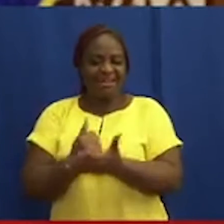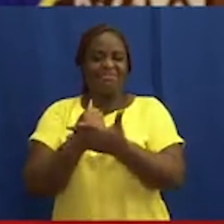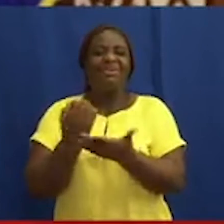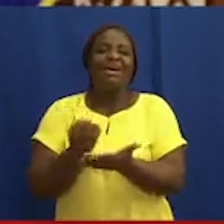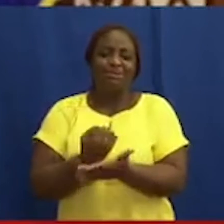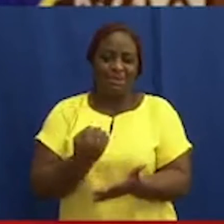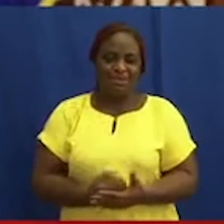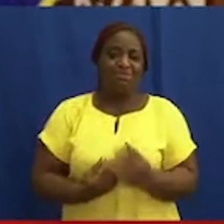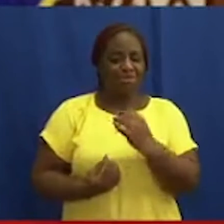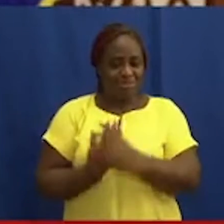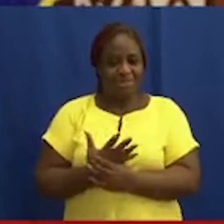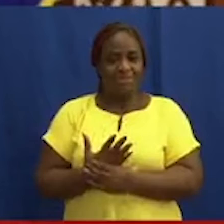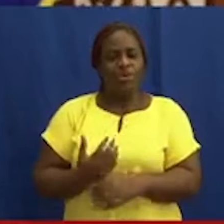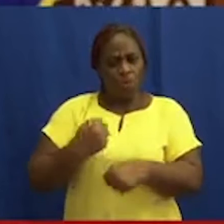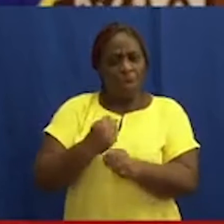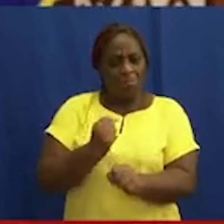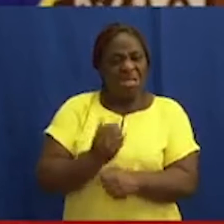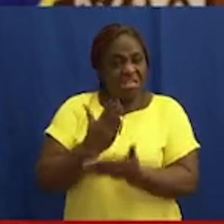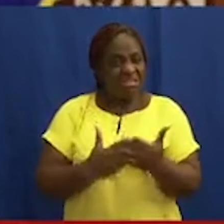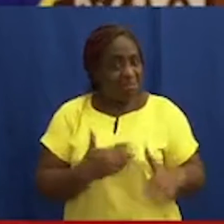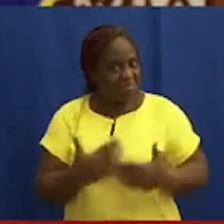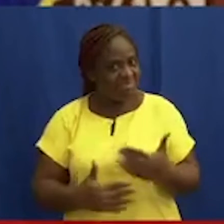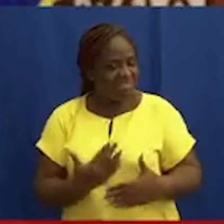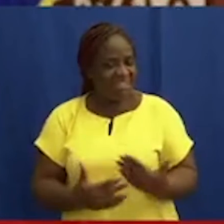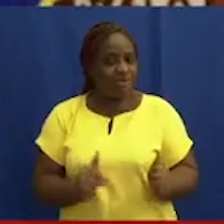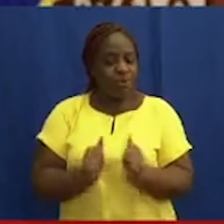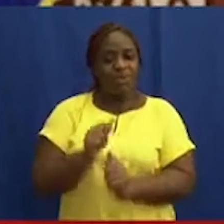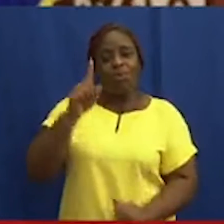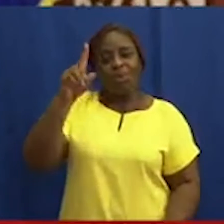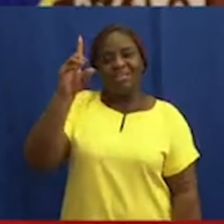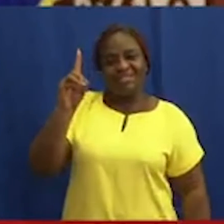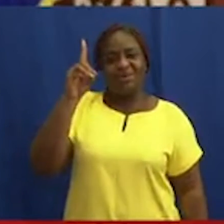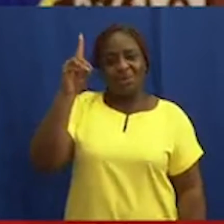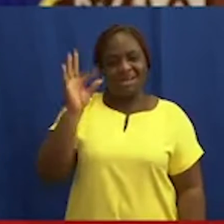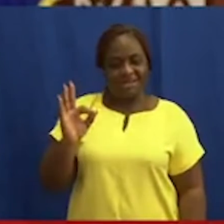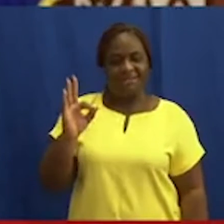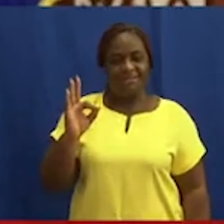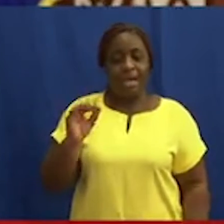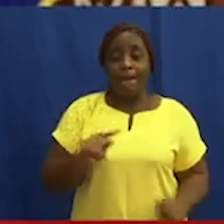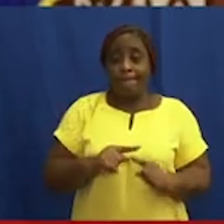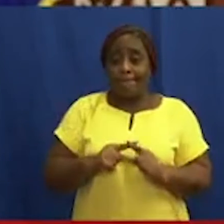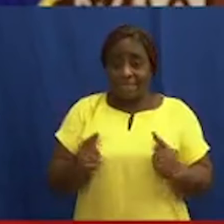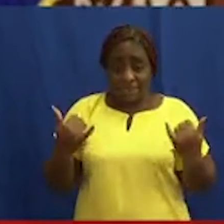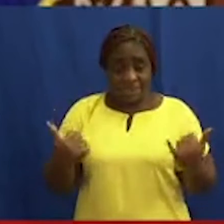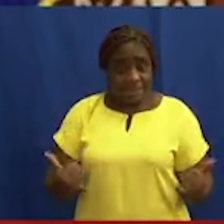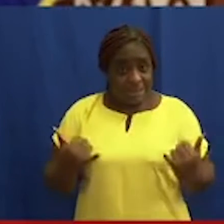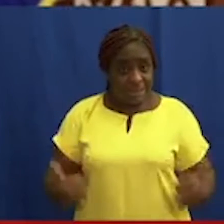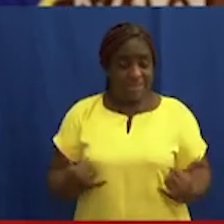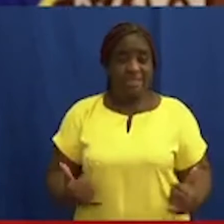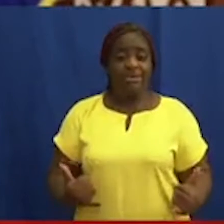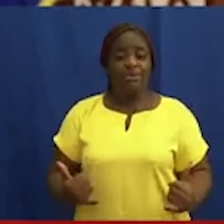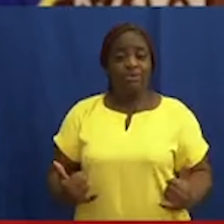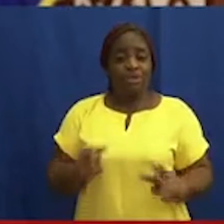a yanzu haka yake cikin wani hali daban, inda kuma hakan zai taimaka musamman ga harkan